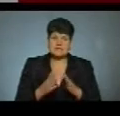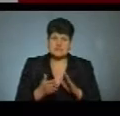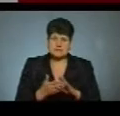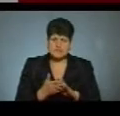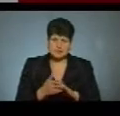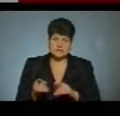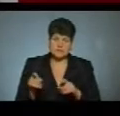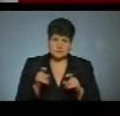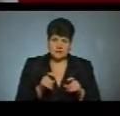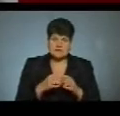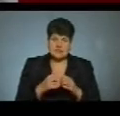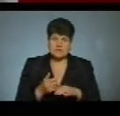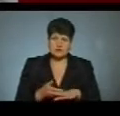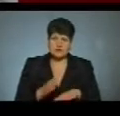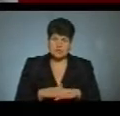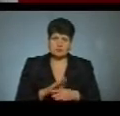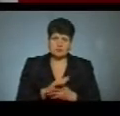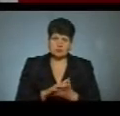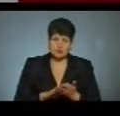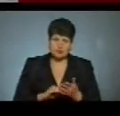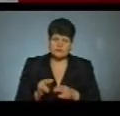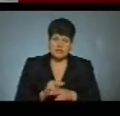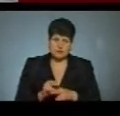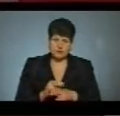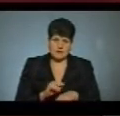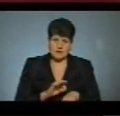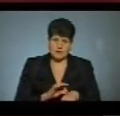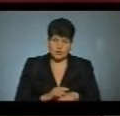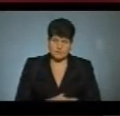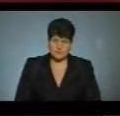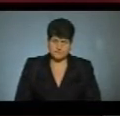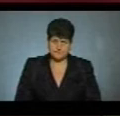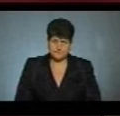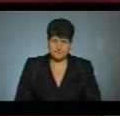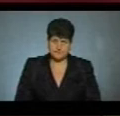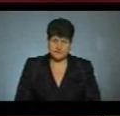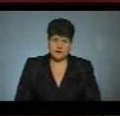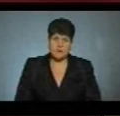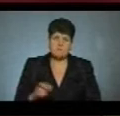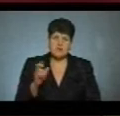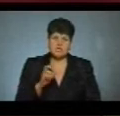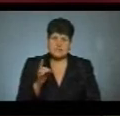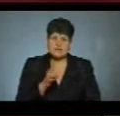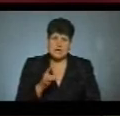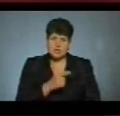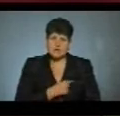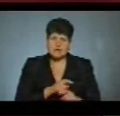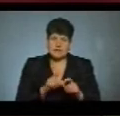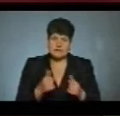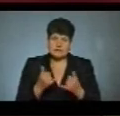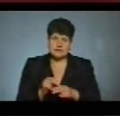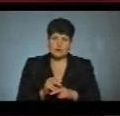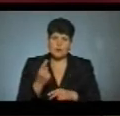переводу середньотяжкий, буде продовжене протокольне лікування хвороби. У Бережанській районній лікарні зараз лікується